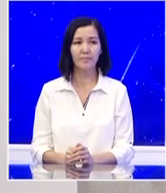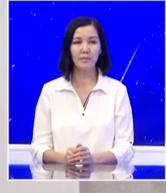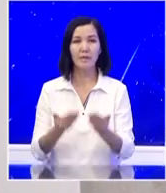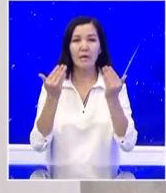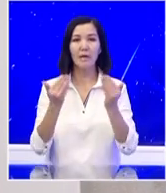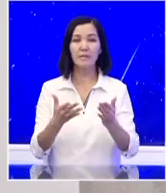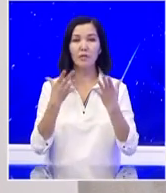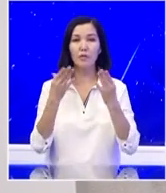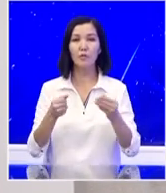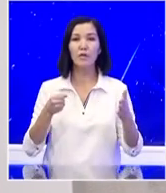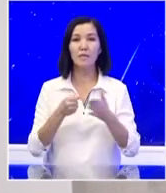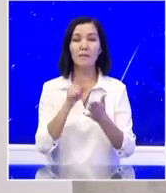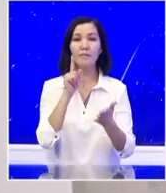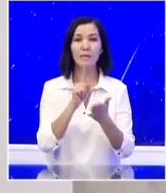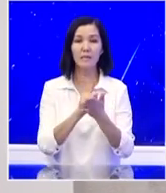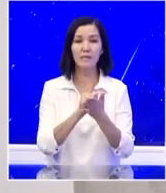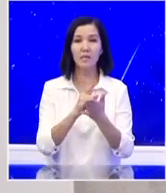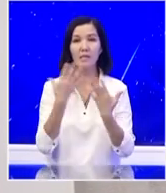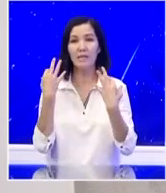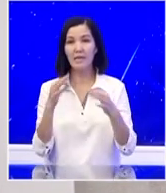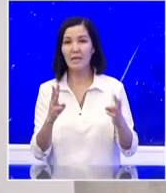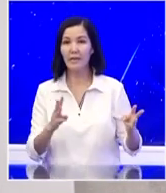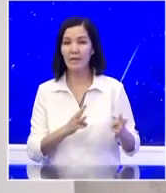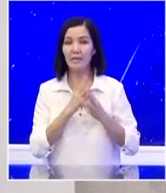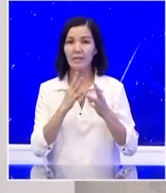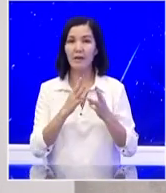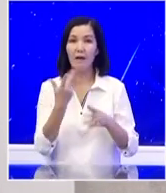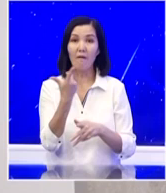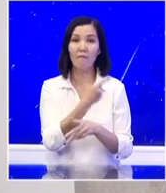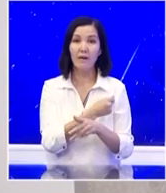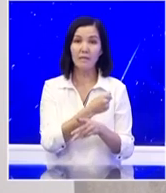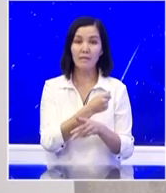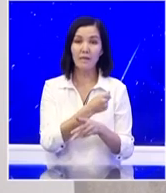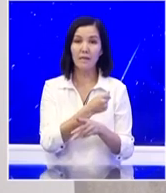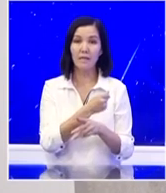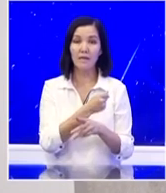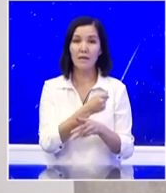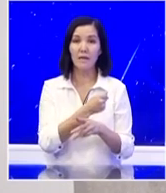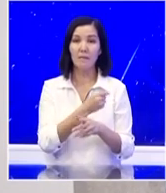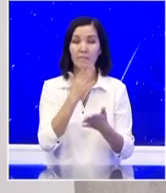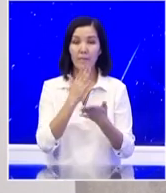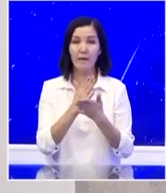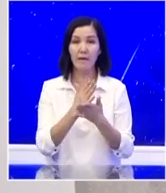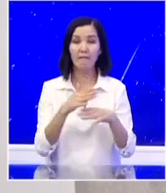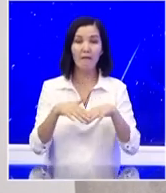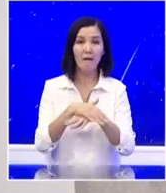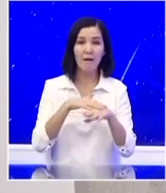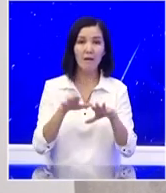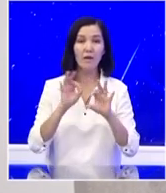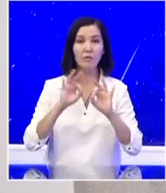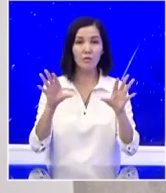Қазірге дейін міндетті және ерікті вакцинаның ара жігін ажырата алмай жүргендер көп. Ал бұл мәселені халыққа